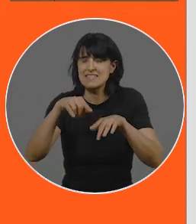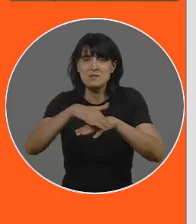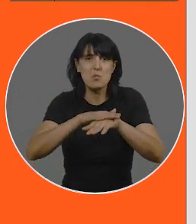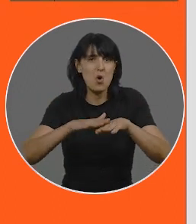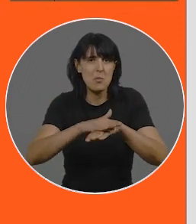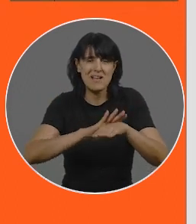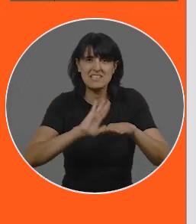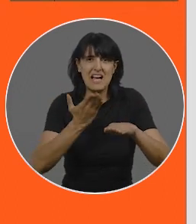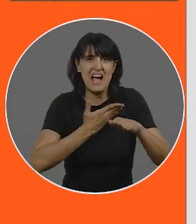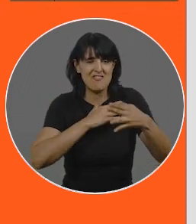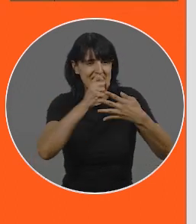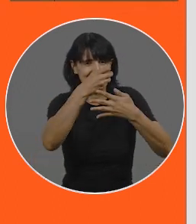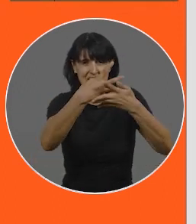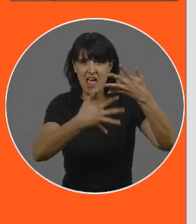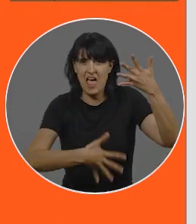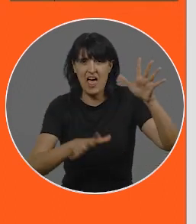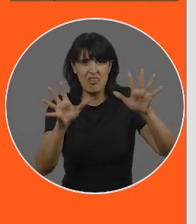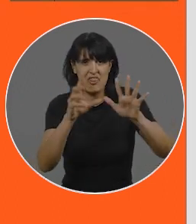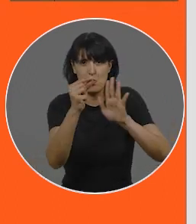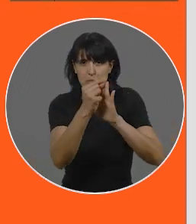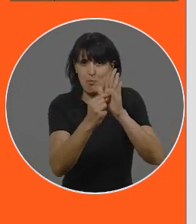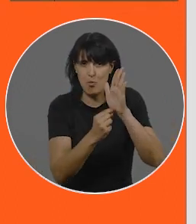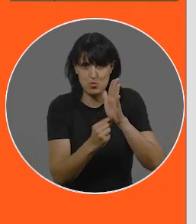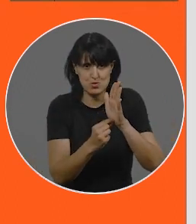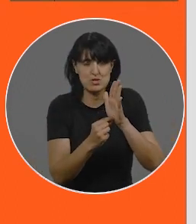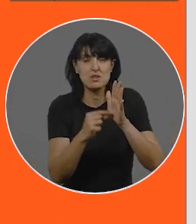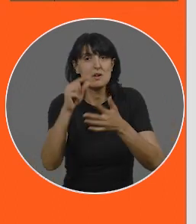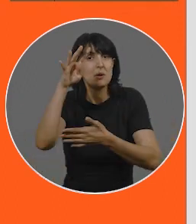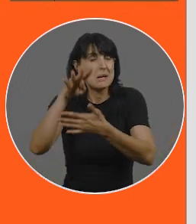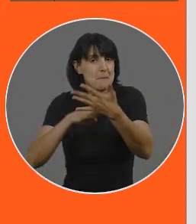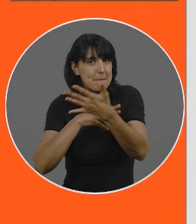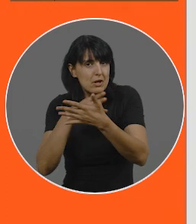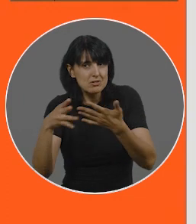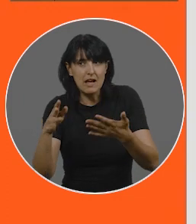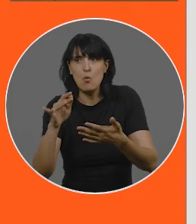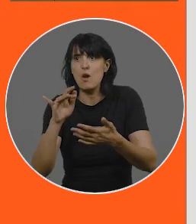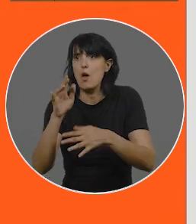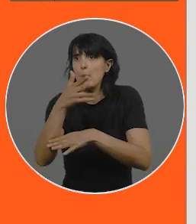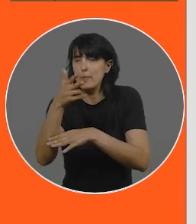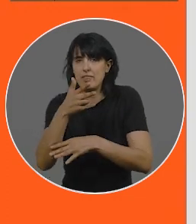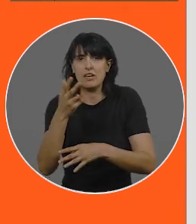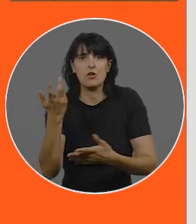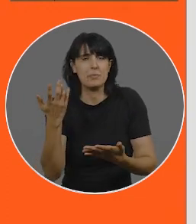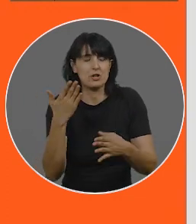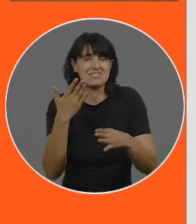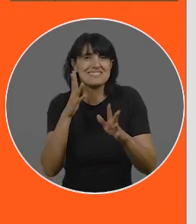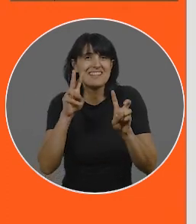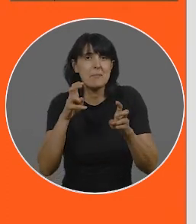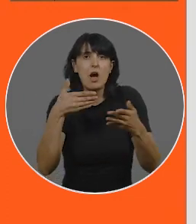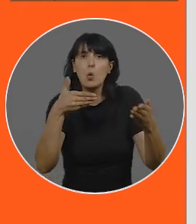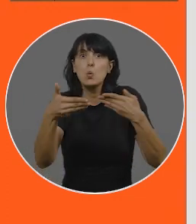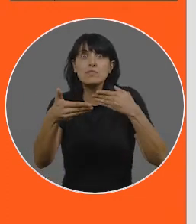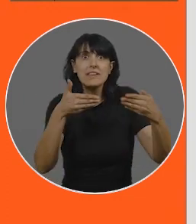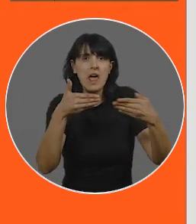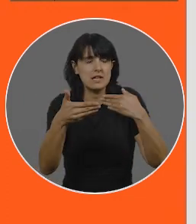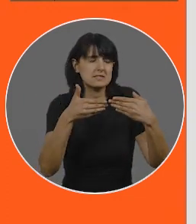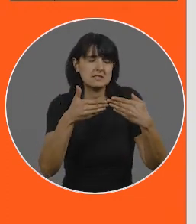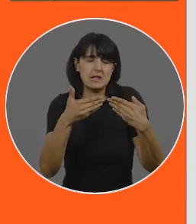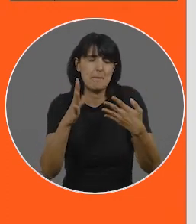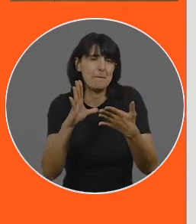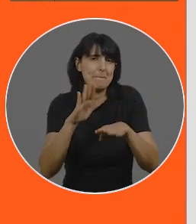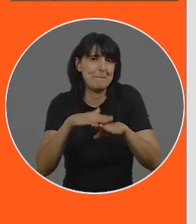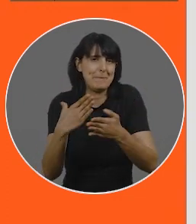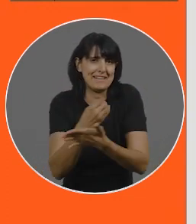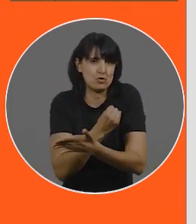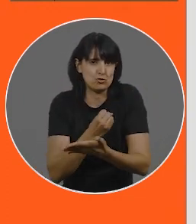com pilars que estan a tot arreu. No? Ara és perquè és un producte molt concret, que és la taula, igual que pot ser un vídeo, però hi ha coses que són com molt